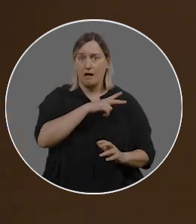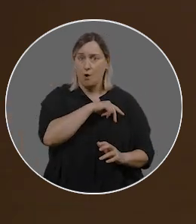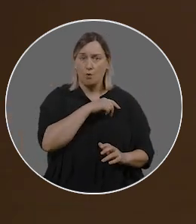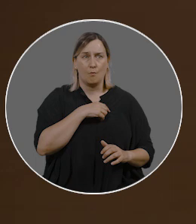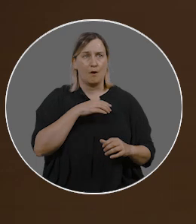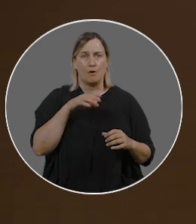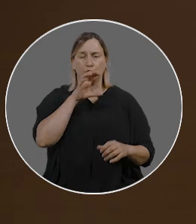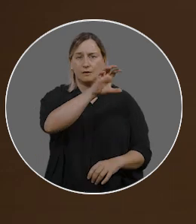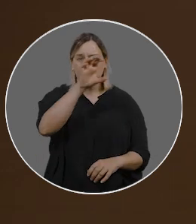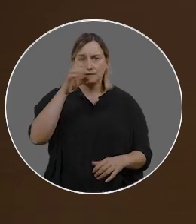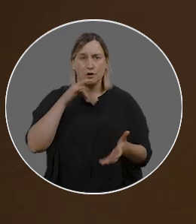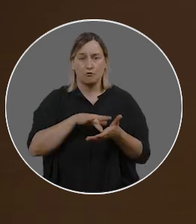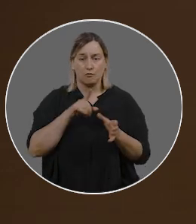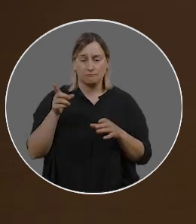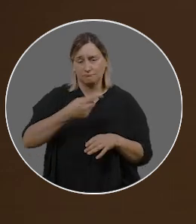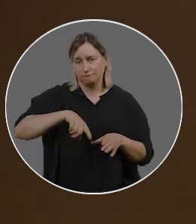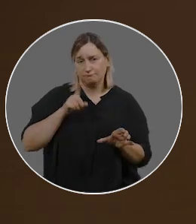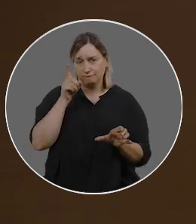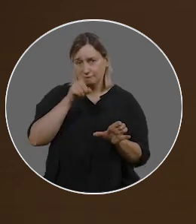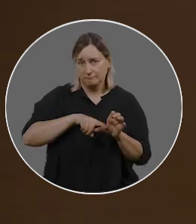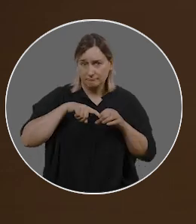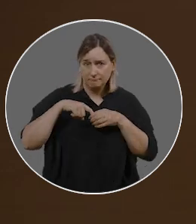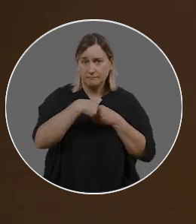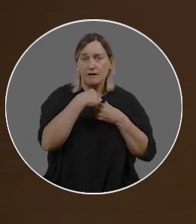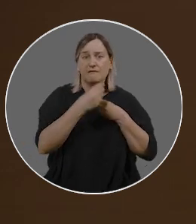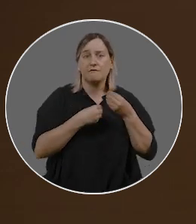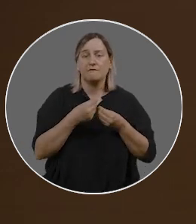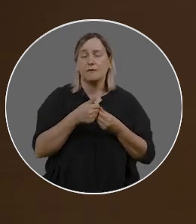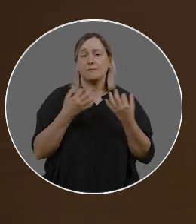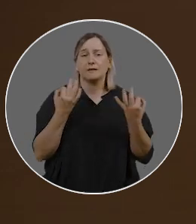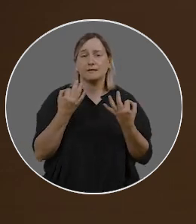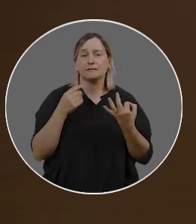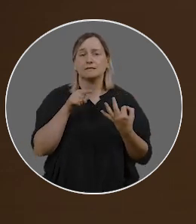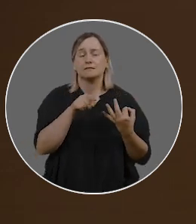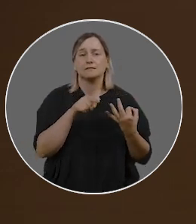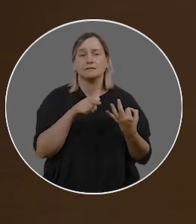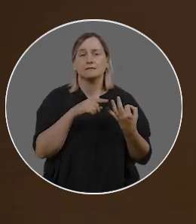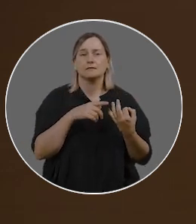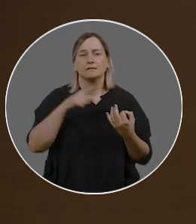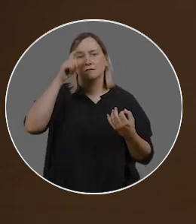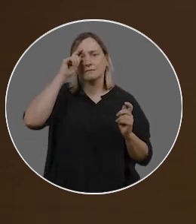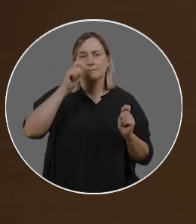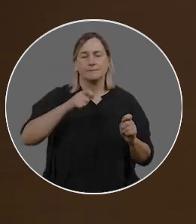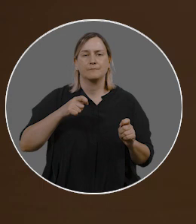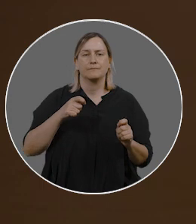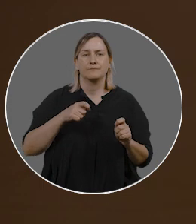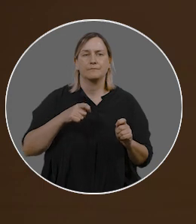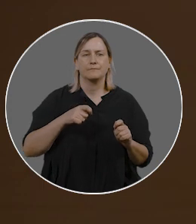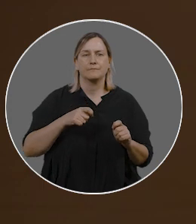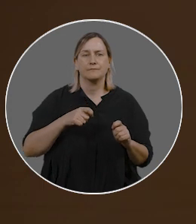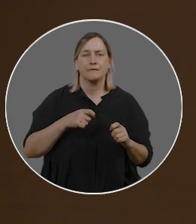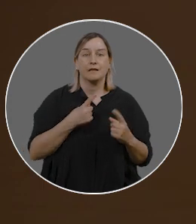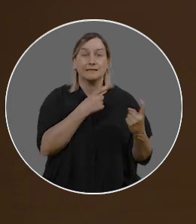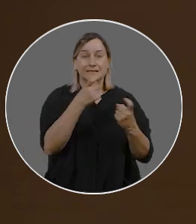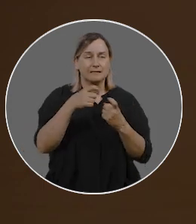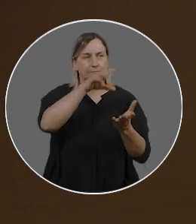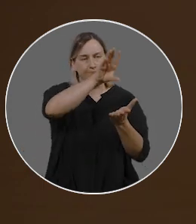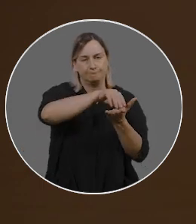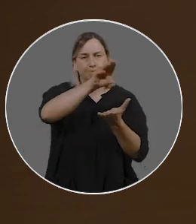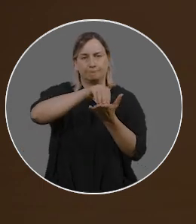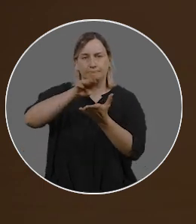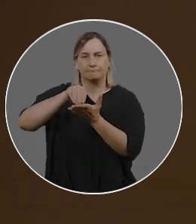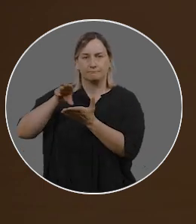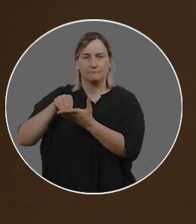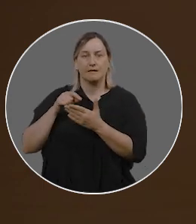estatals en els quals participem, el que solem fer al principi és el que es diuen la recollida de necessitats i